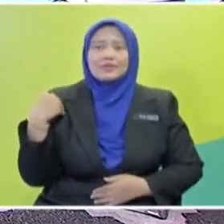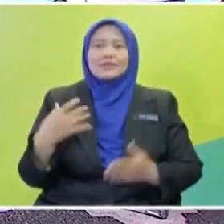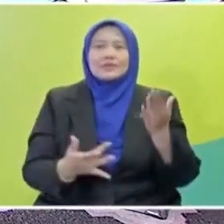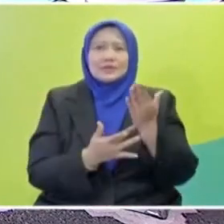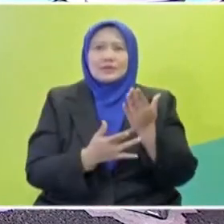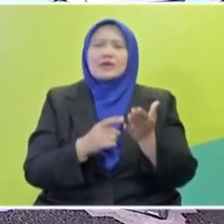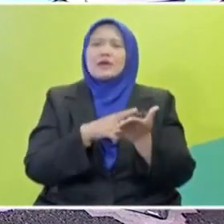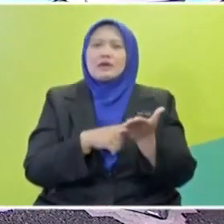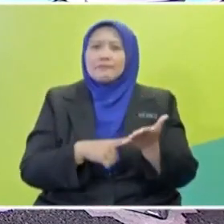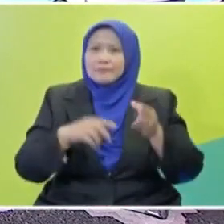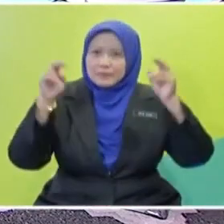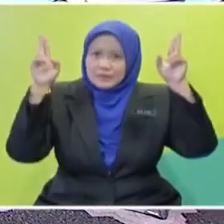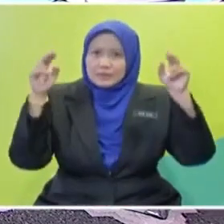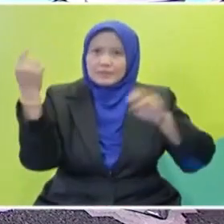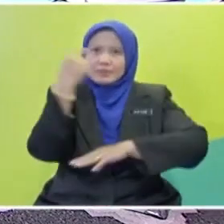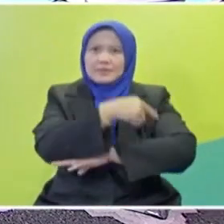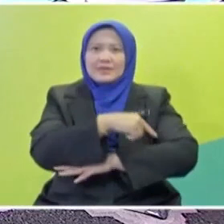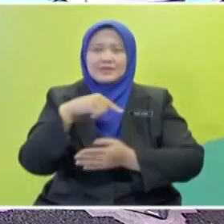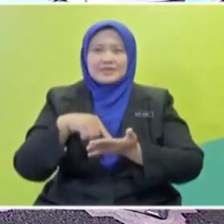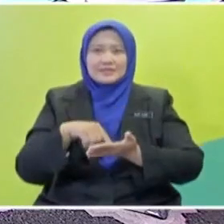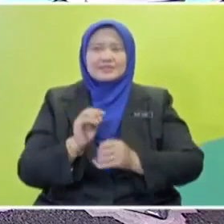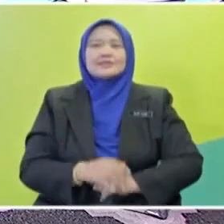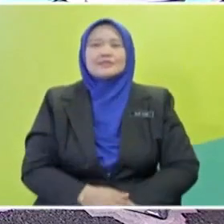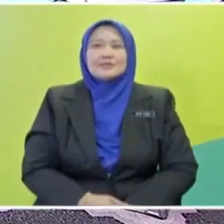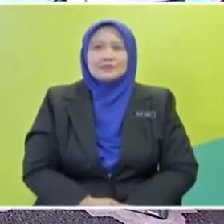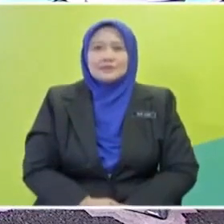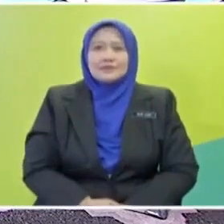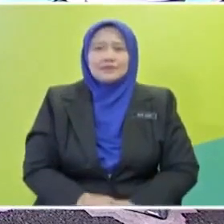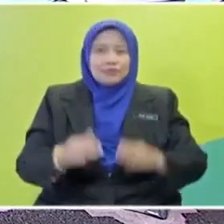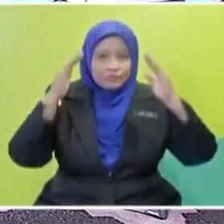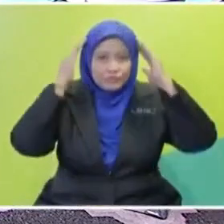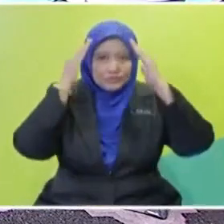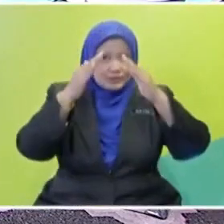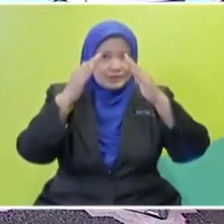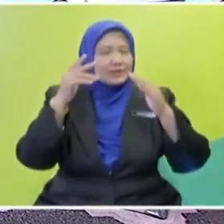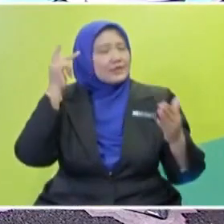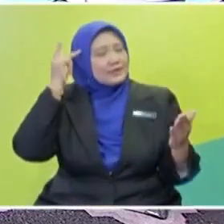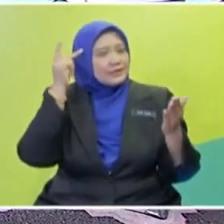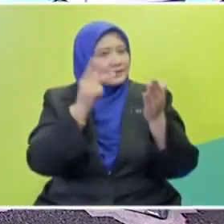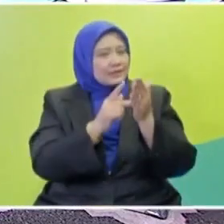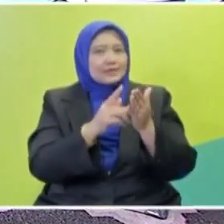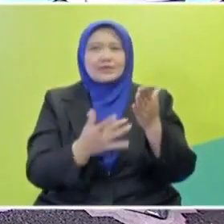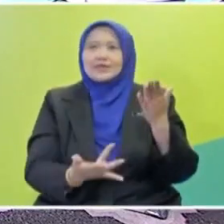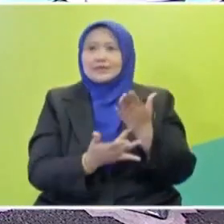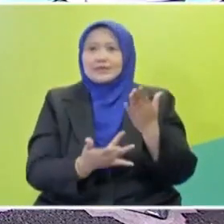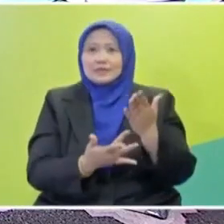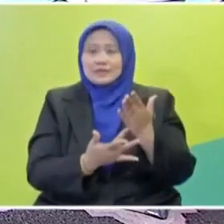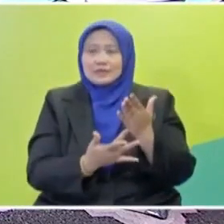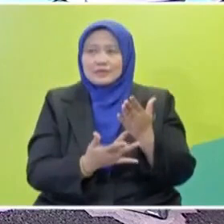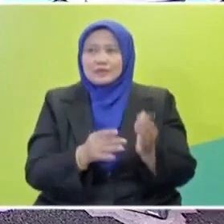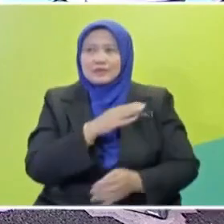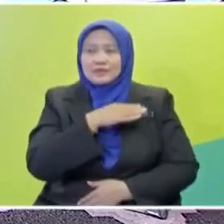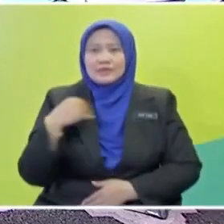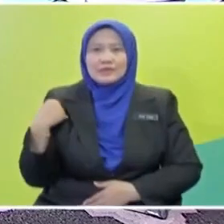kita akan belajar lebih lanjut pada hari ini Cikgu? Okey, hari ini sebenarnya kita fokus pada pengenalan kepada teknologi dan kita dah nak masuk kepada projek